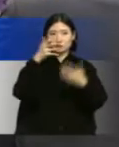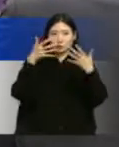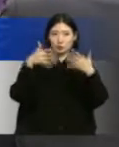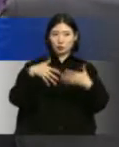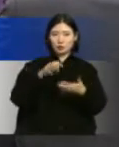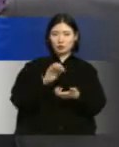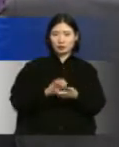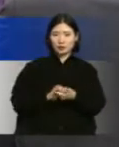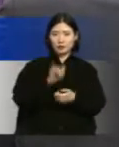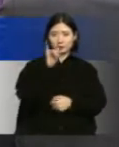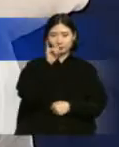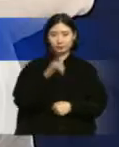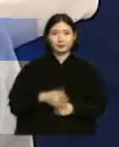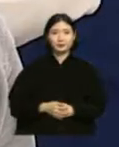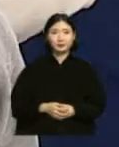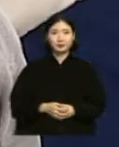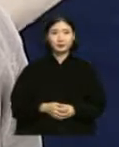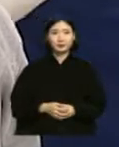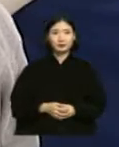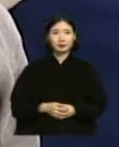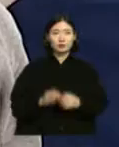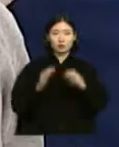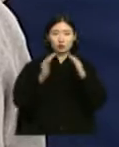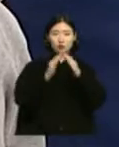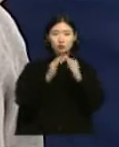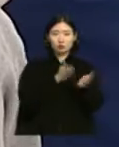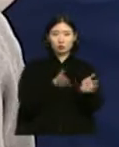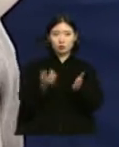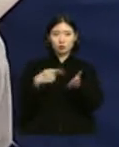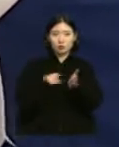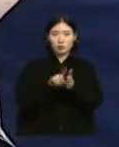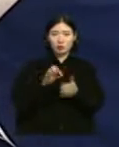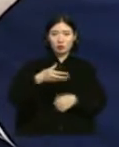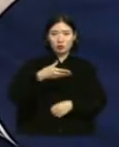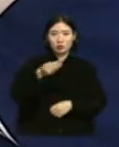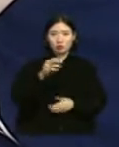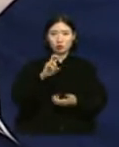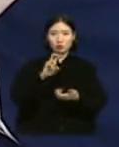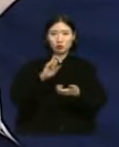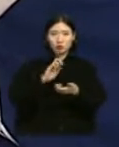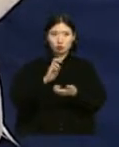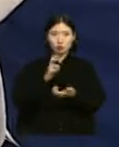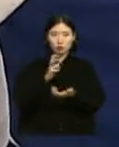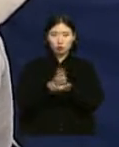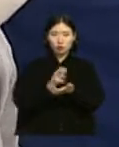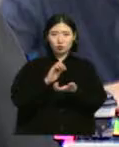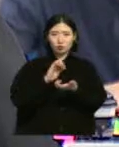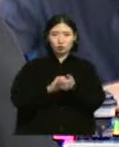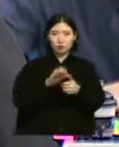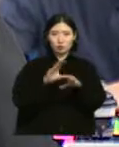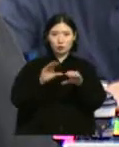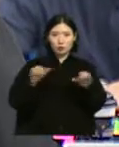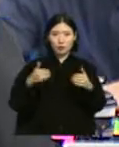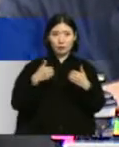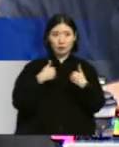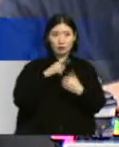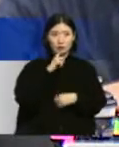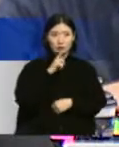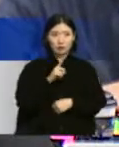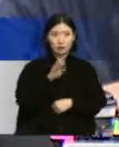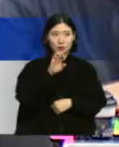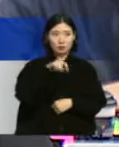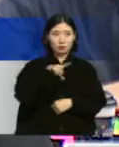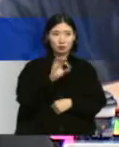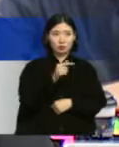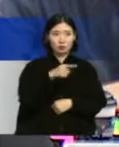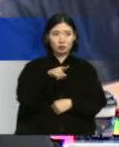조건이 한정되어 있는 것 같아요. 주거 마련을 위한 대출 규제 완화가 필요하다는 청년까지. 통해서 와이프랑 같이